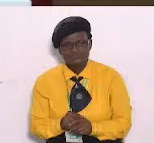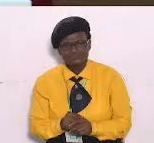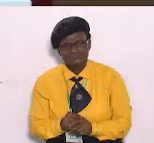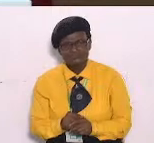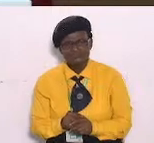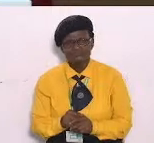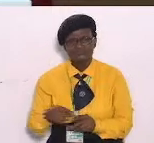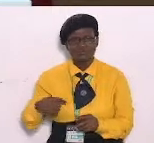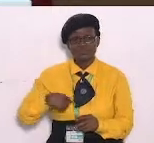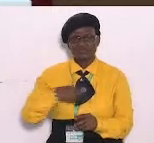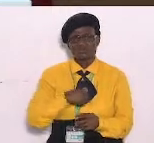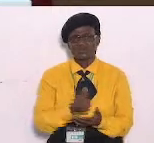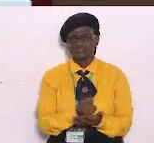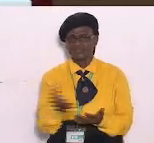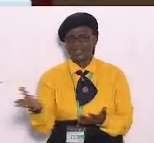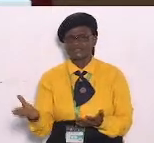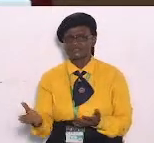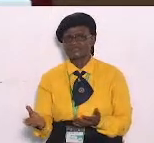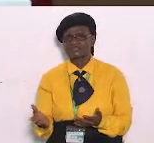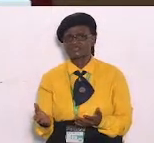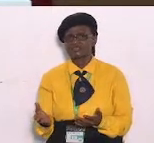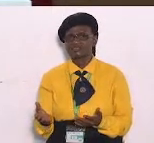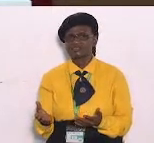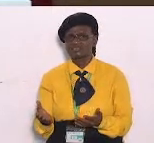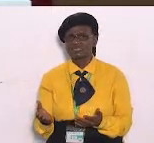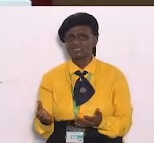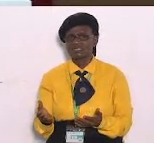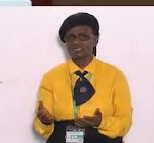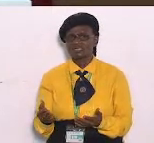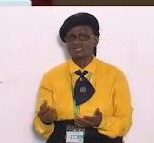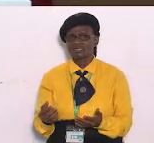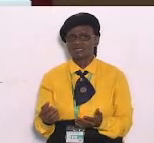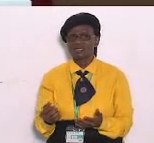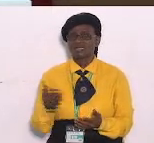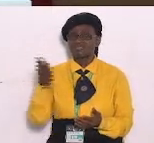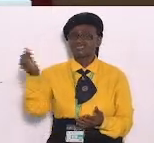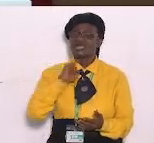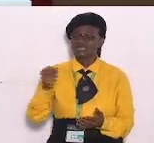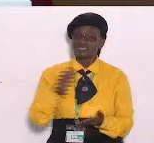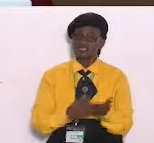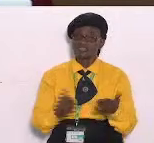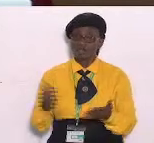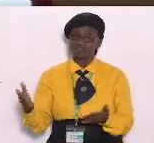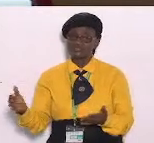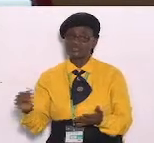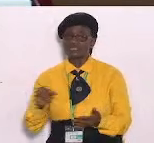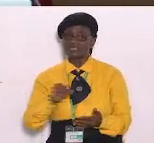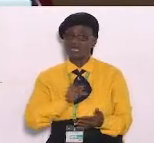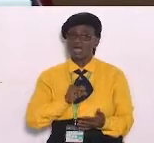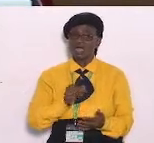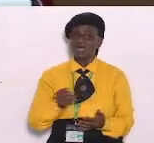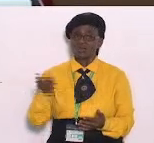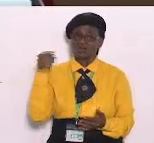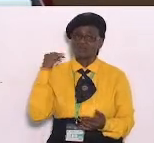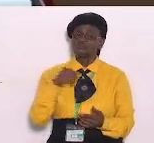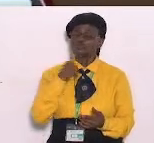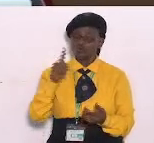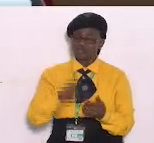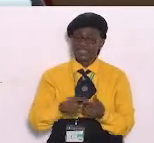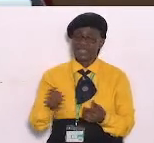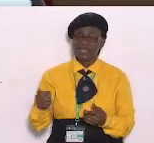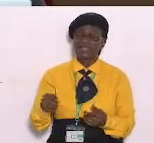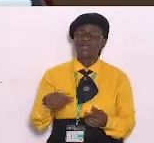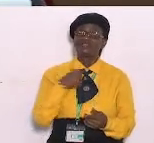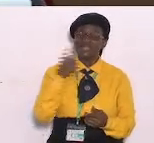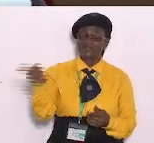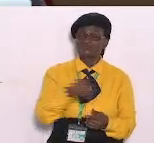toi et Dieu a Chiché à moi maintenant que il y a quelque chose